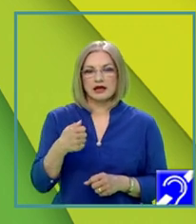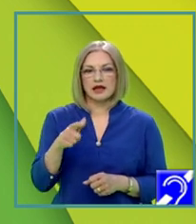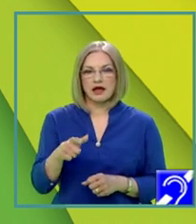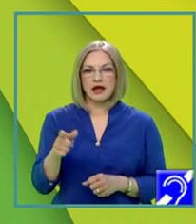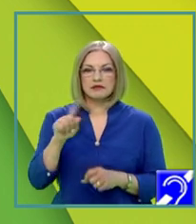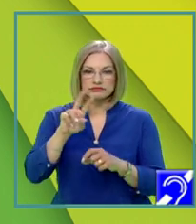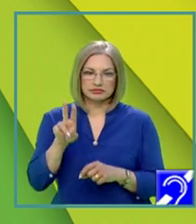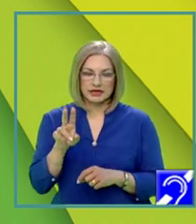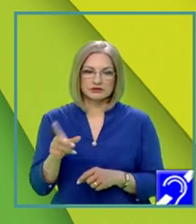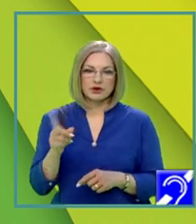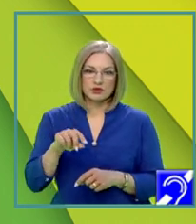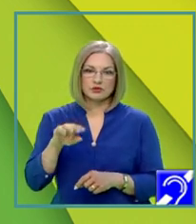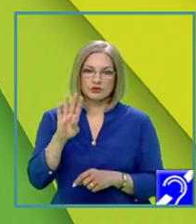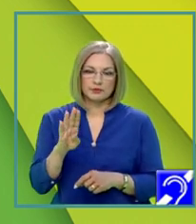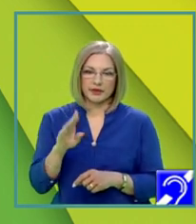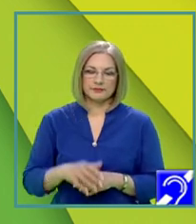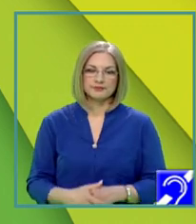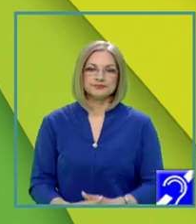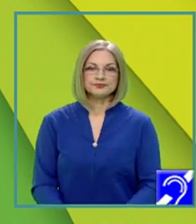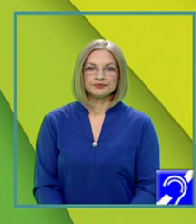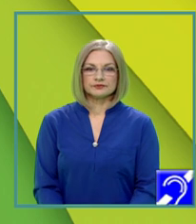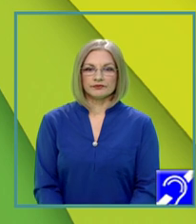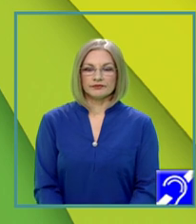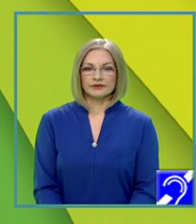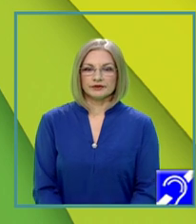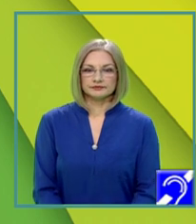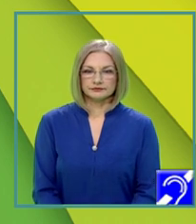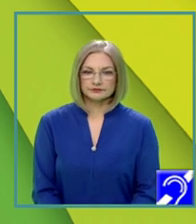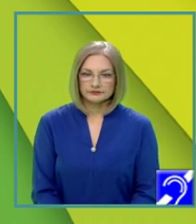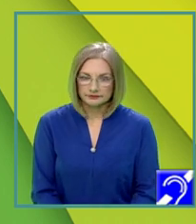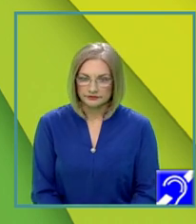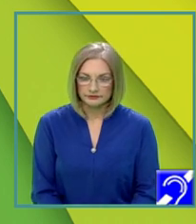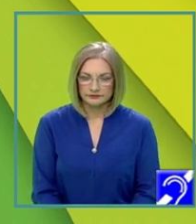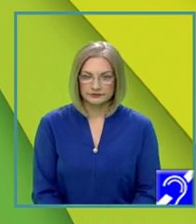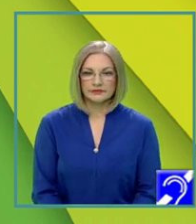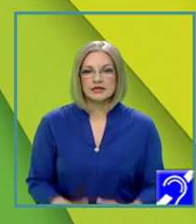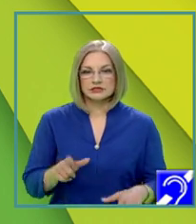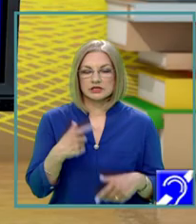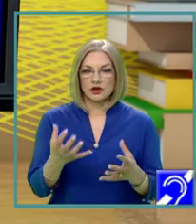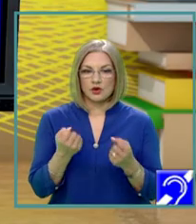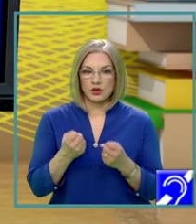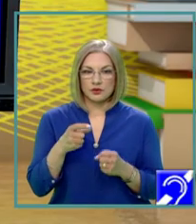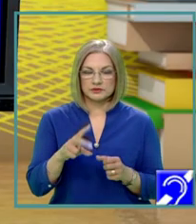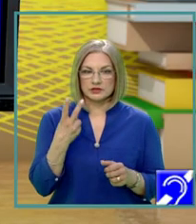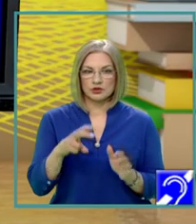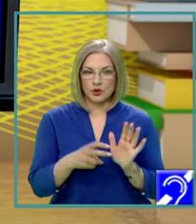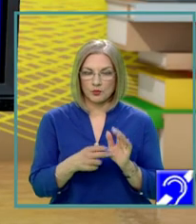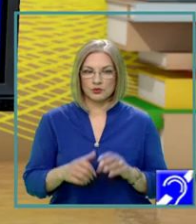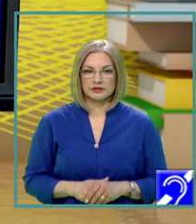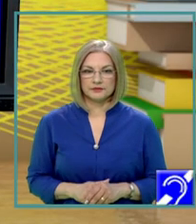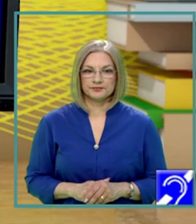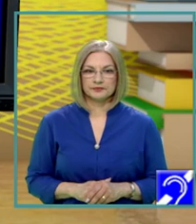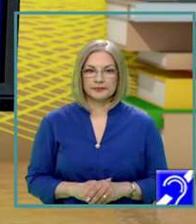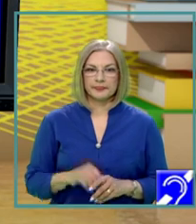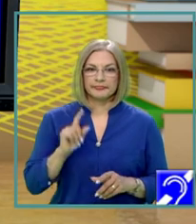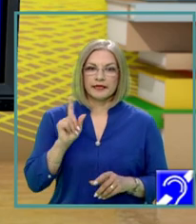concentrația molară a ecranului afla ridicate la pătrat ori concentrația molară a accentului B la punctul B avem determinat